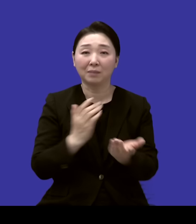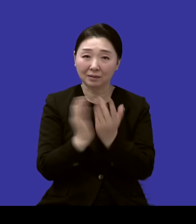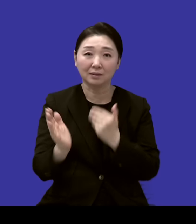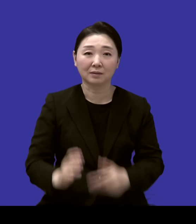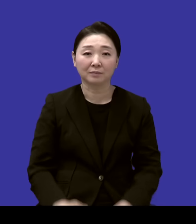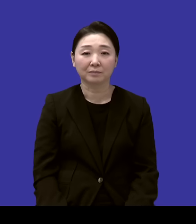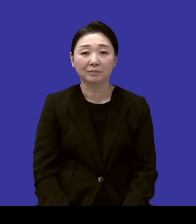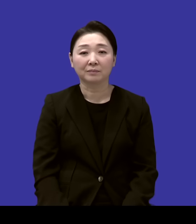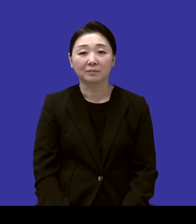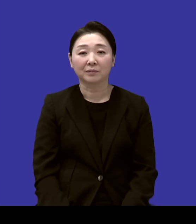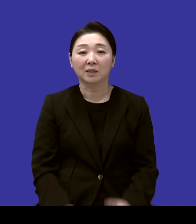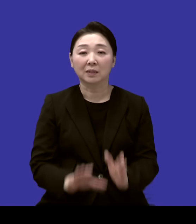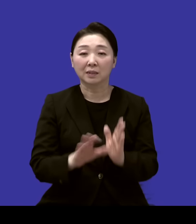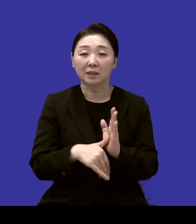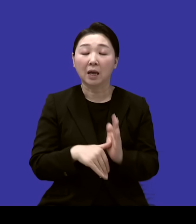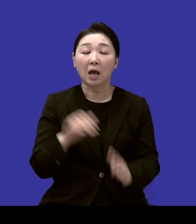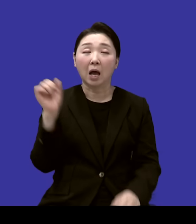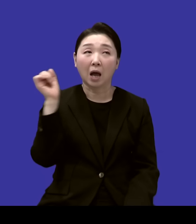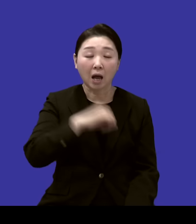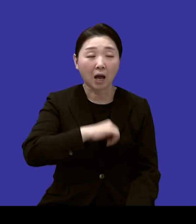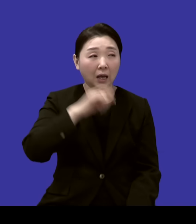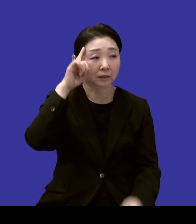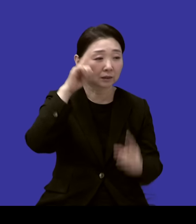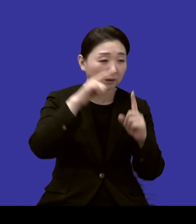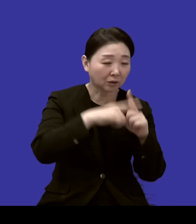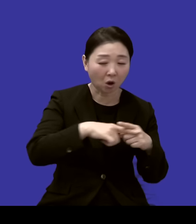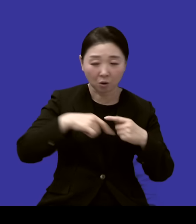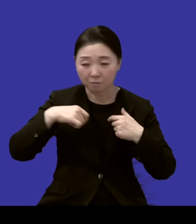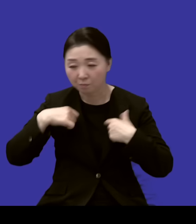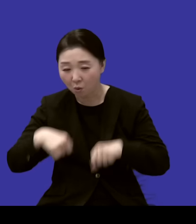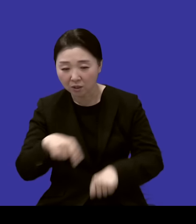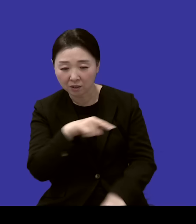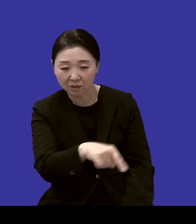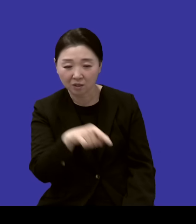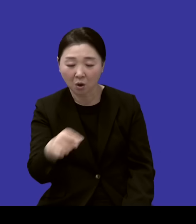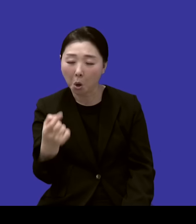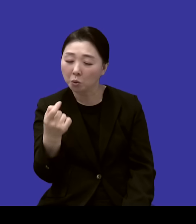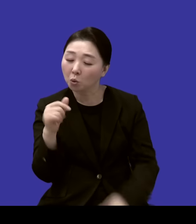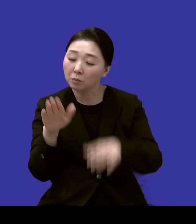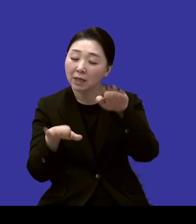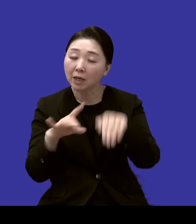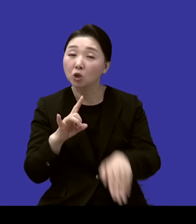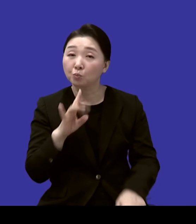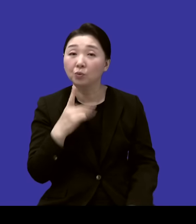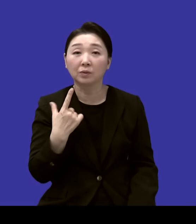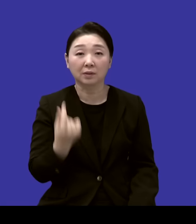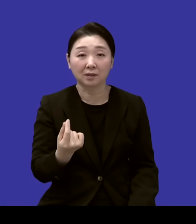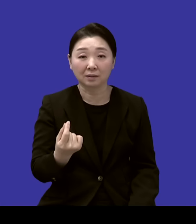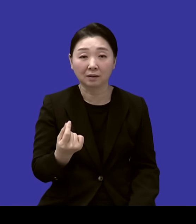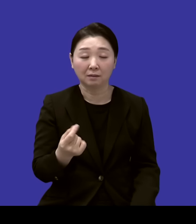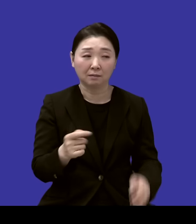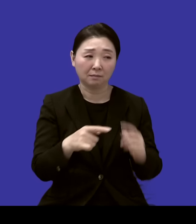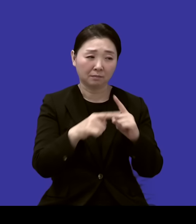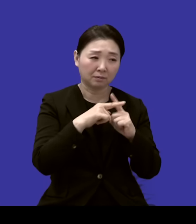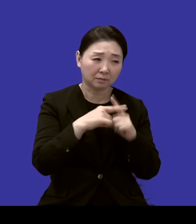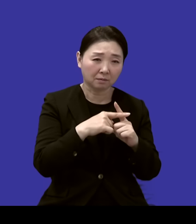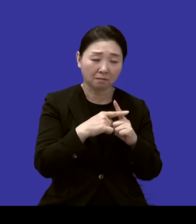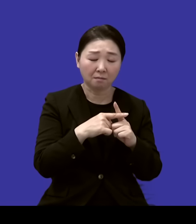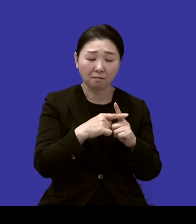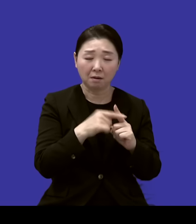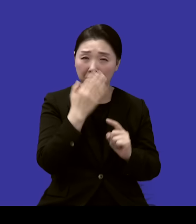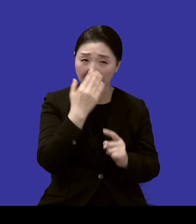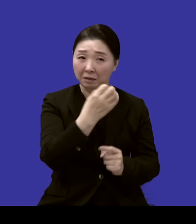게 긍정적이라는 말이랑 자포자기랑은 정말 한 끗 차이구나. 그래서 많은 사람들은 저에게 긍정적이라는 또